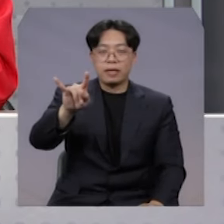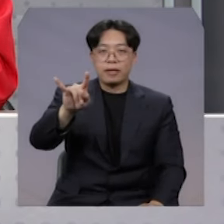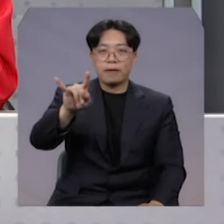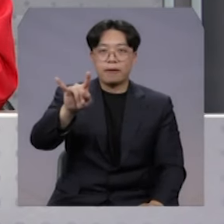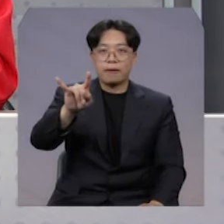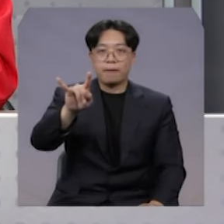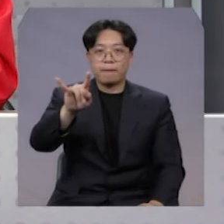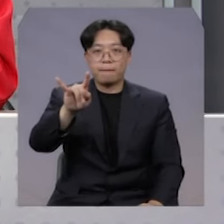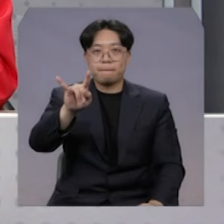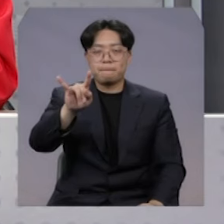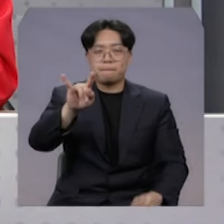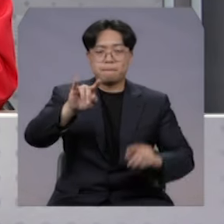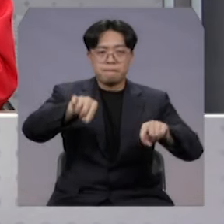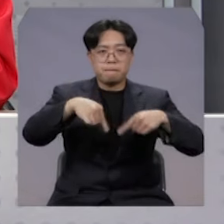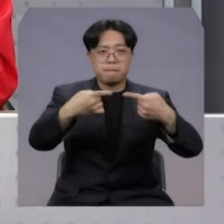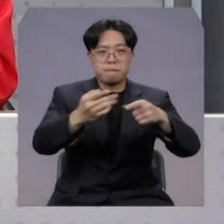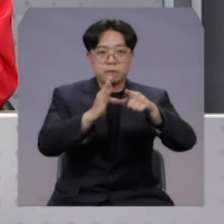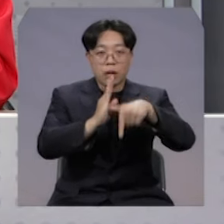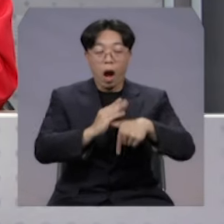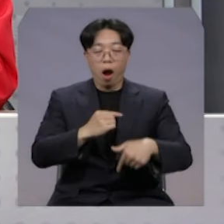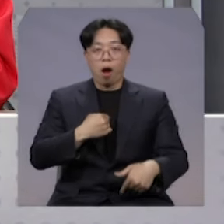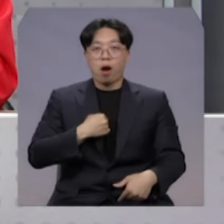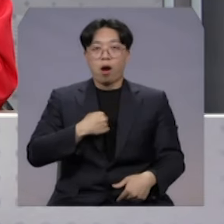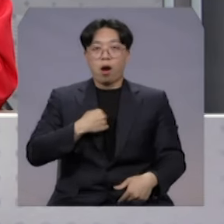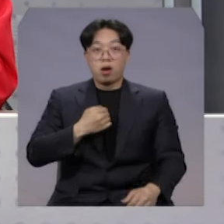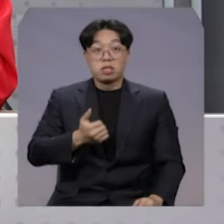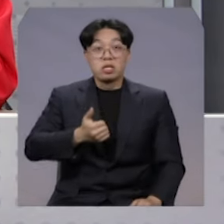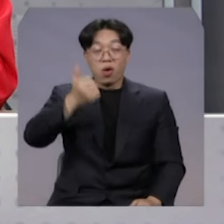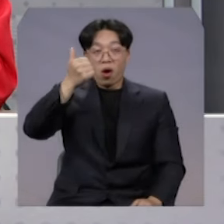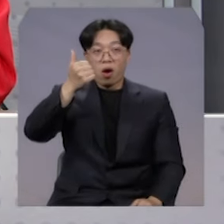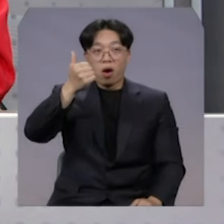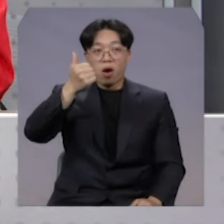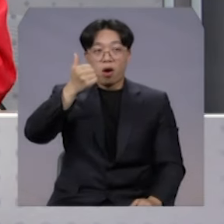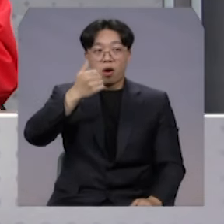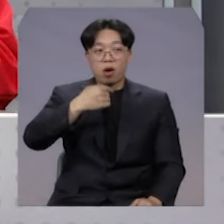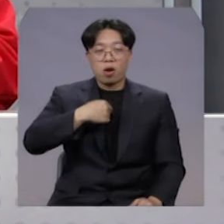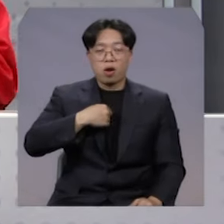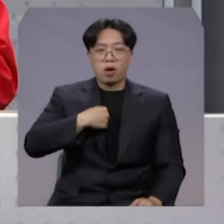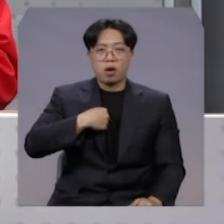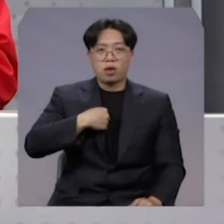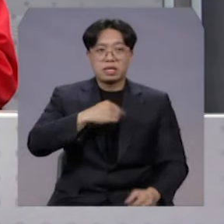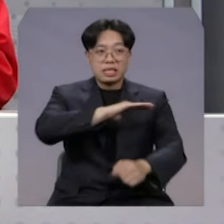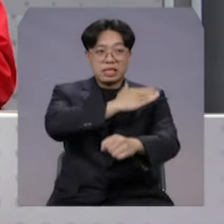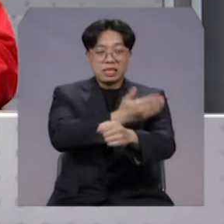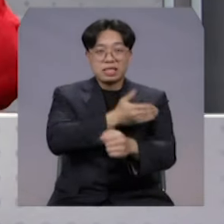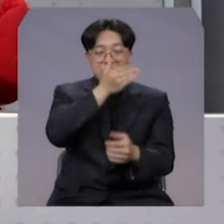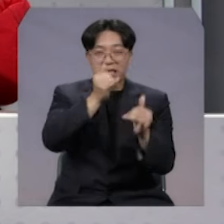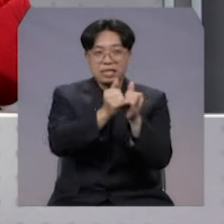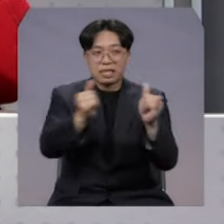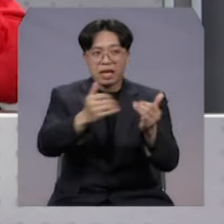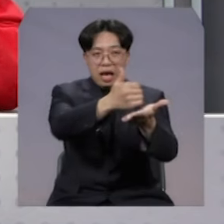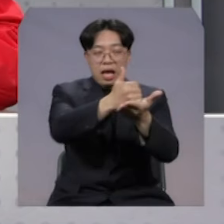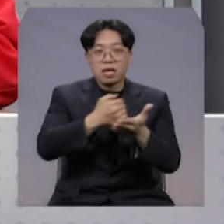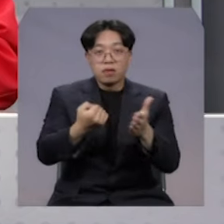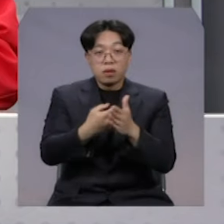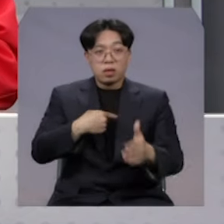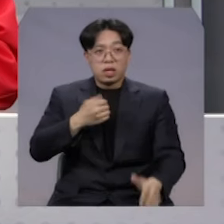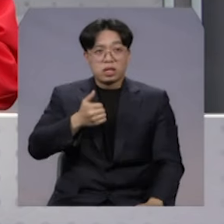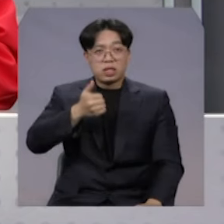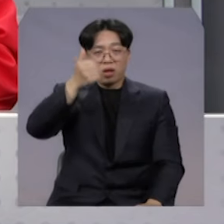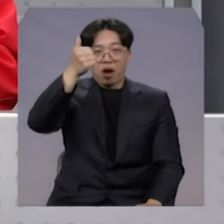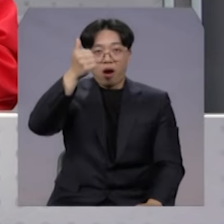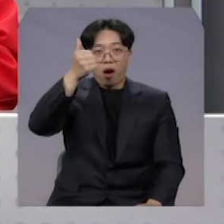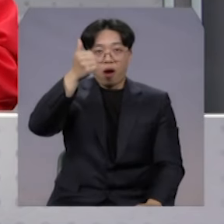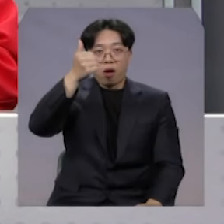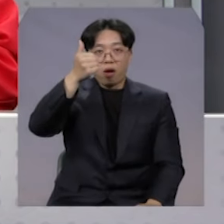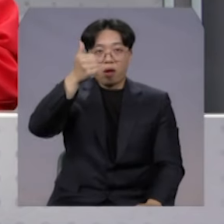그리고 당원들은 제대로 싸우는 후보를 선택했다. 영재, 영입인재이기 때문에 이겼다. 새로운 정치에 대한 열망이 엄청났기 때문에